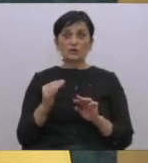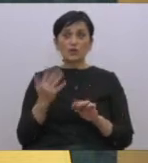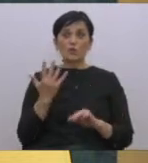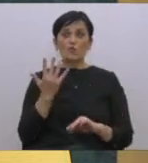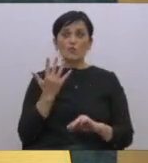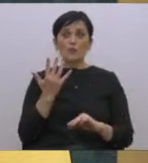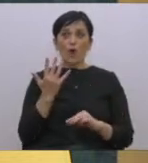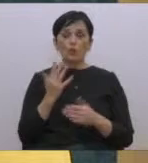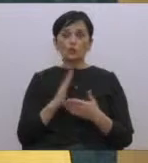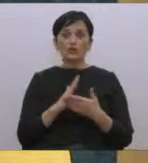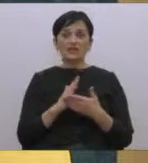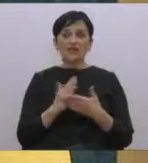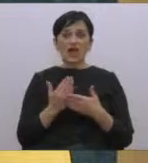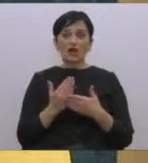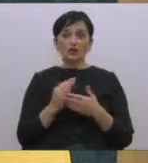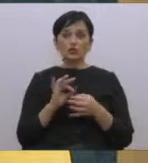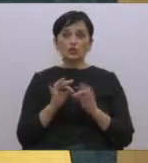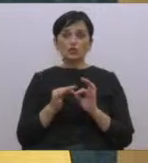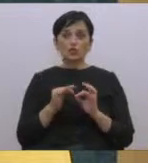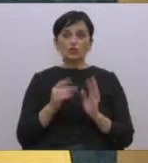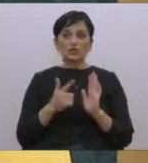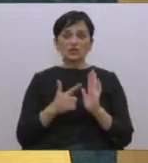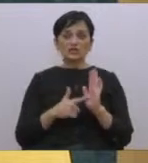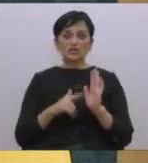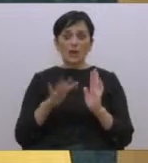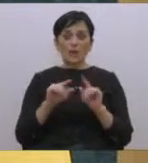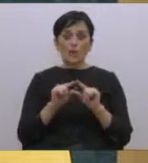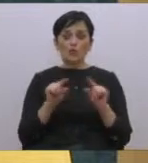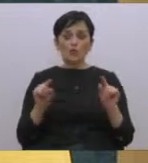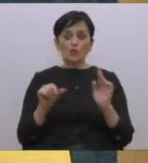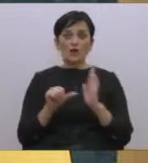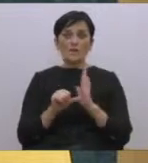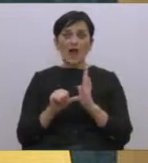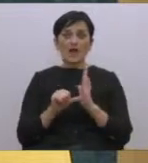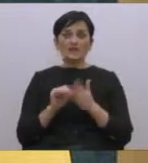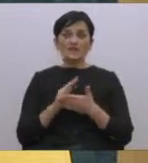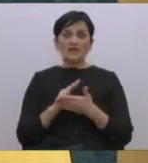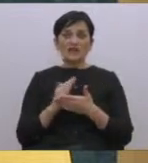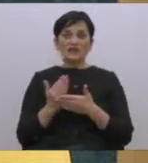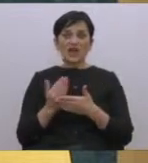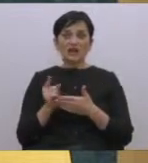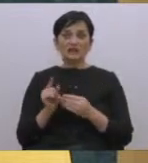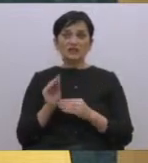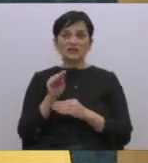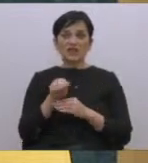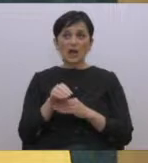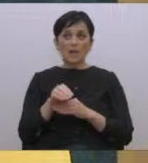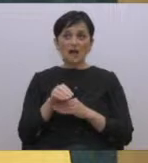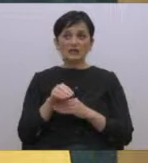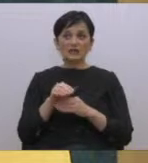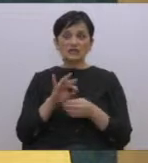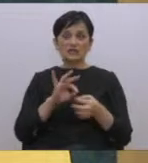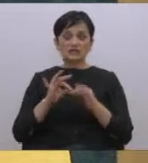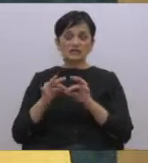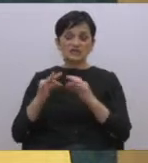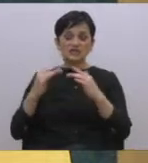მეხუთე ნაწილში, კონკრეტულად 65 მუხლის მეექვსე ნაწილს დაემატა შემდეგი